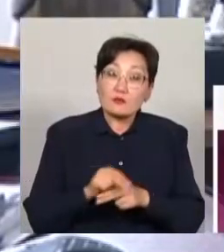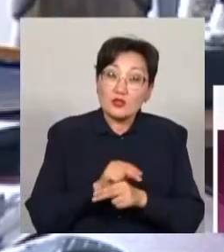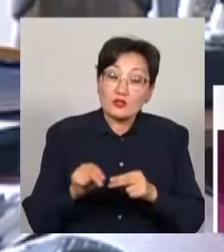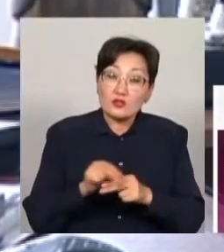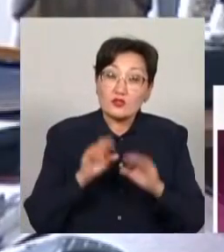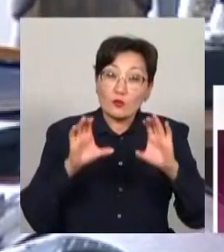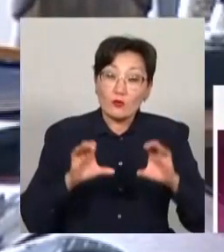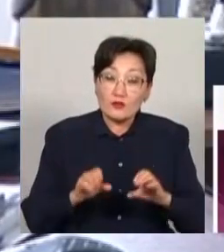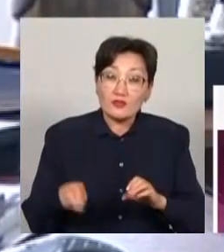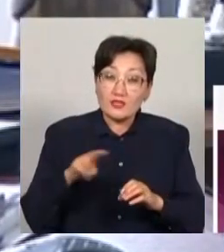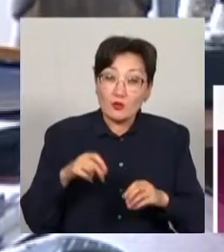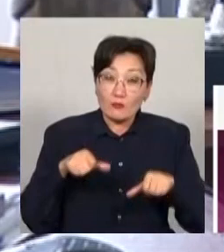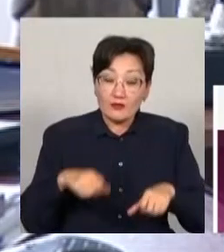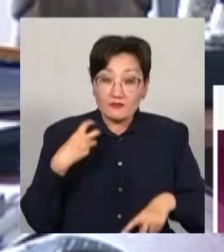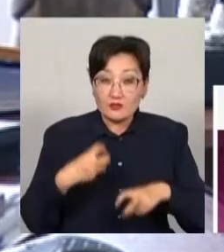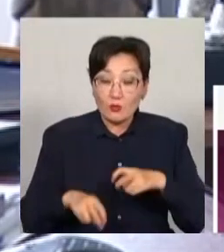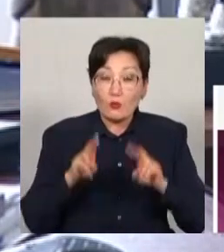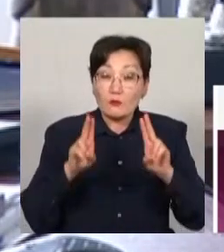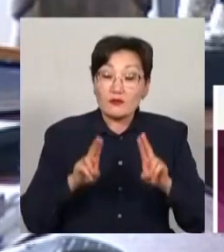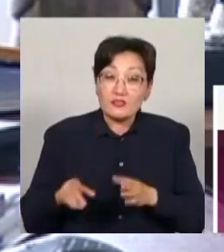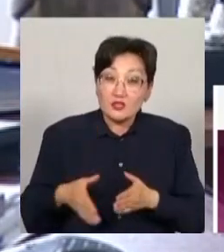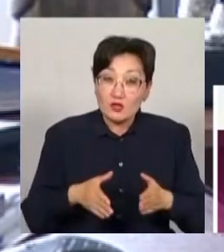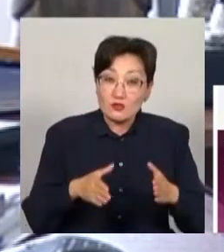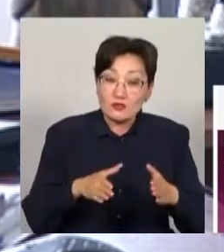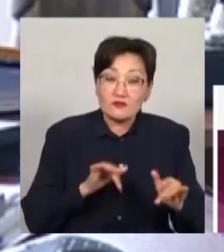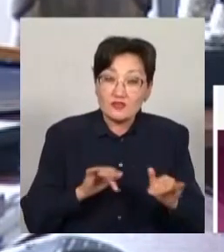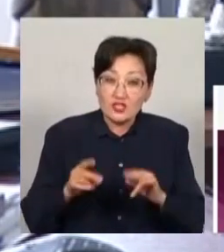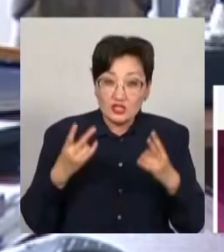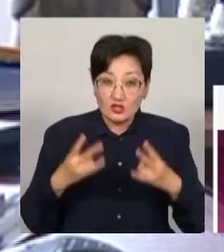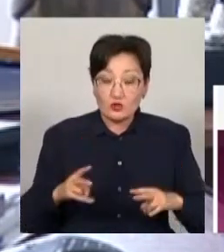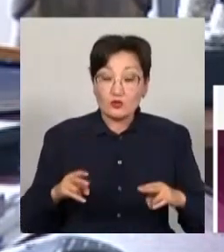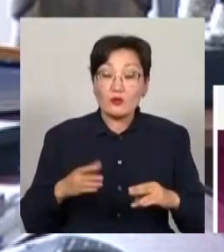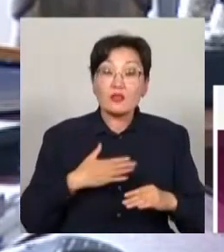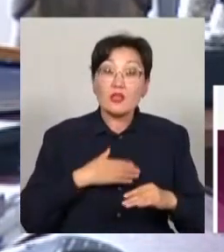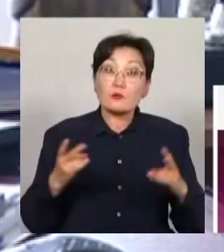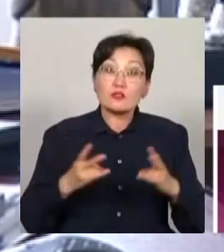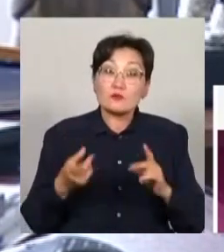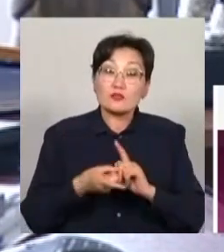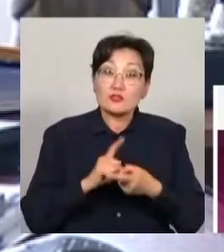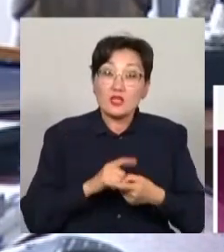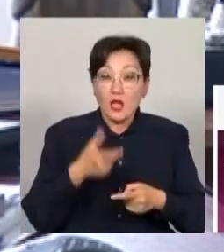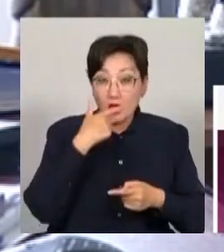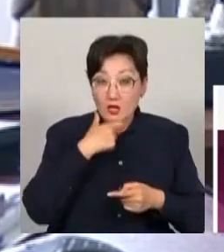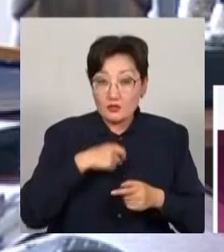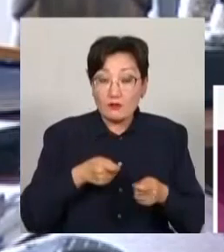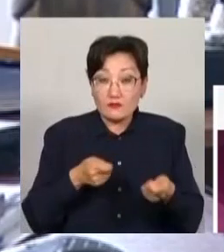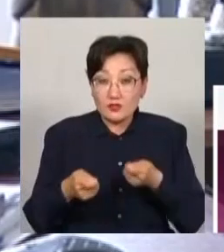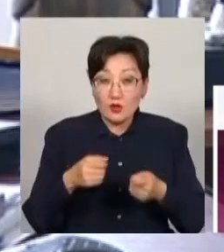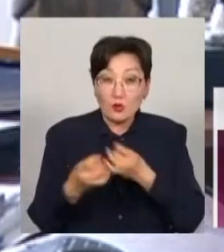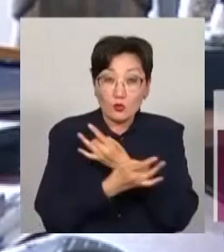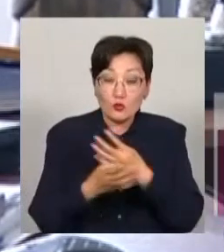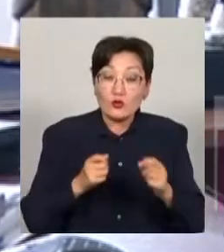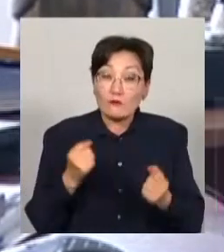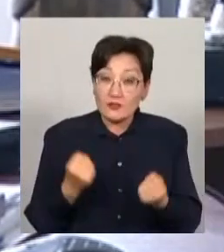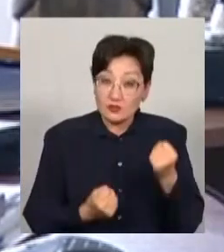в законодательство по административному правонарушению, по правилам дорожного движения не нужны, так как нам нужно изменить этику вождения,